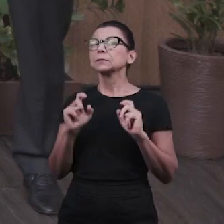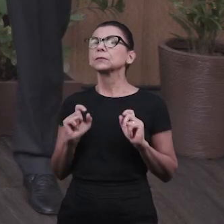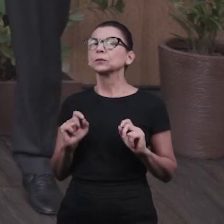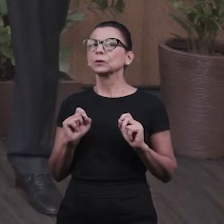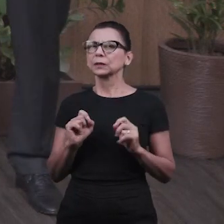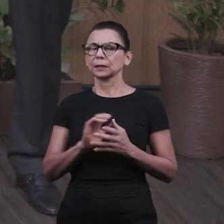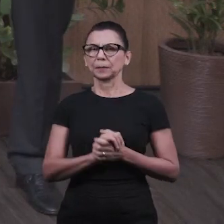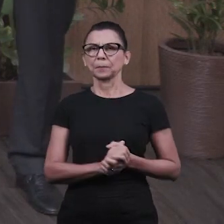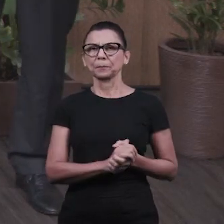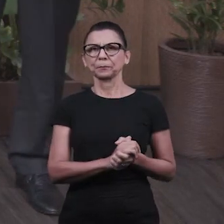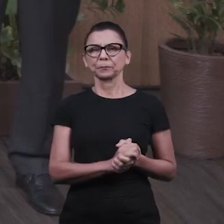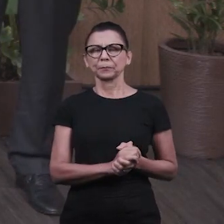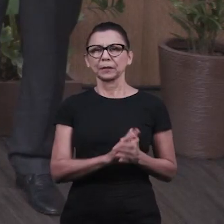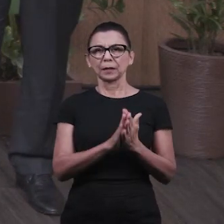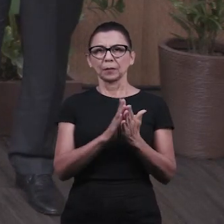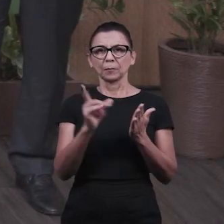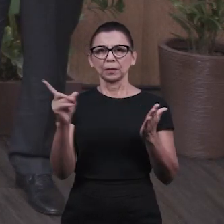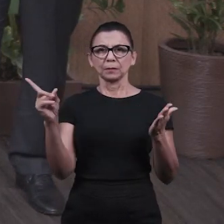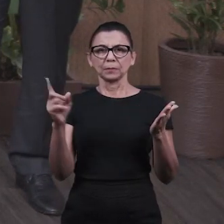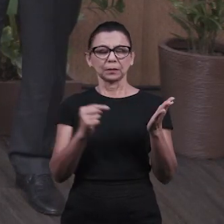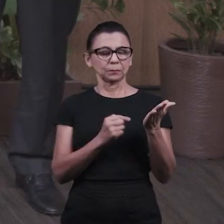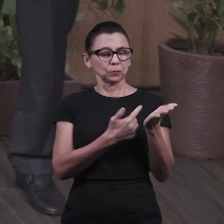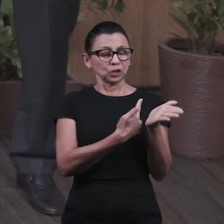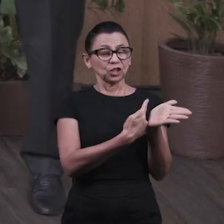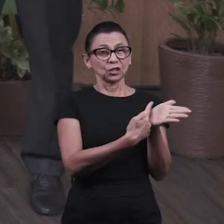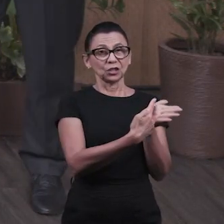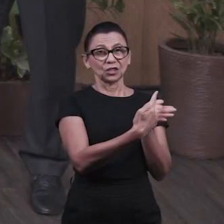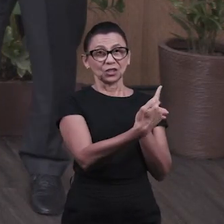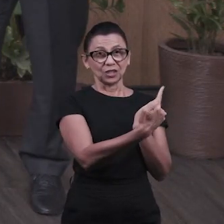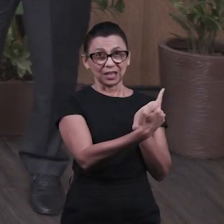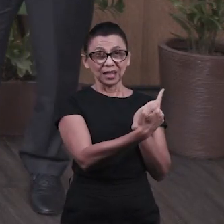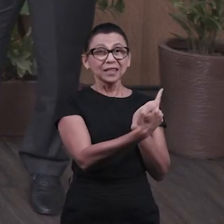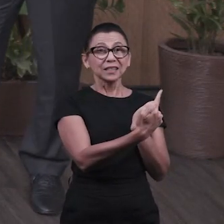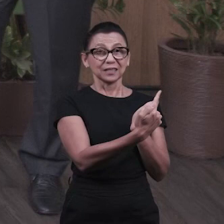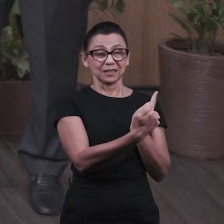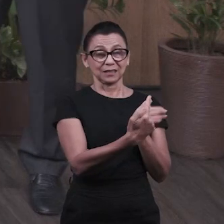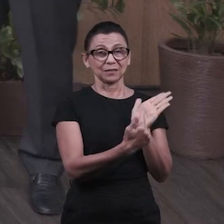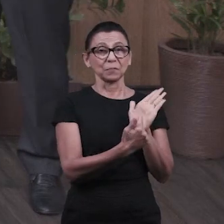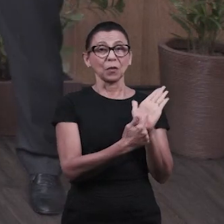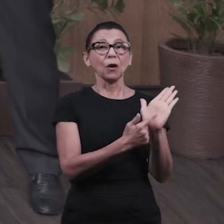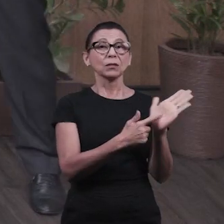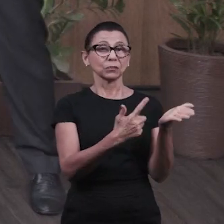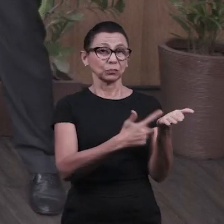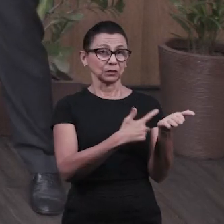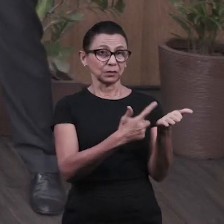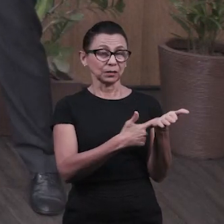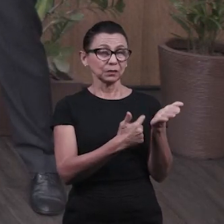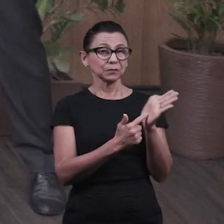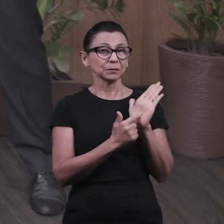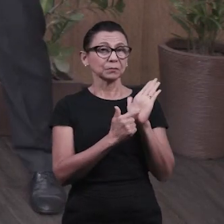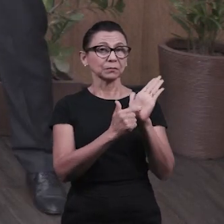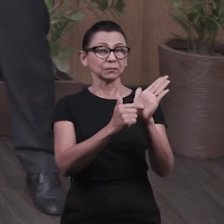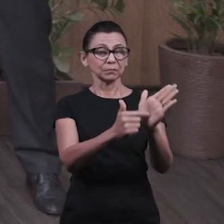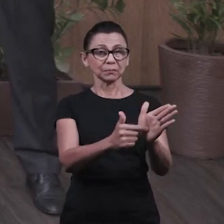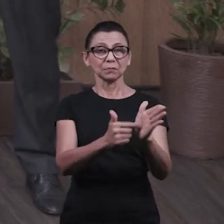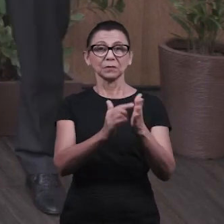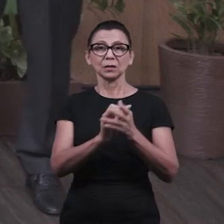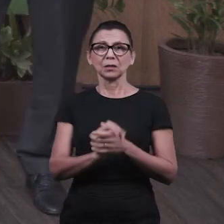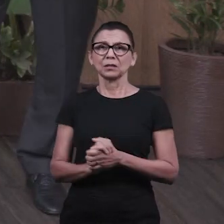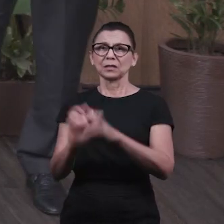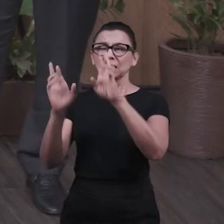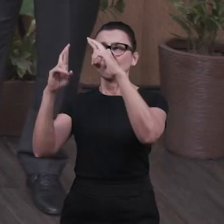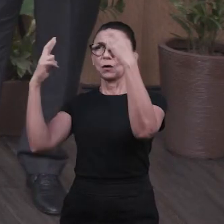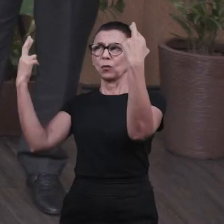depuis le premier livre de la Genèse, il y a l'opposition au royaume de Dieu. Donc, c'est toujours manifesté